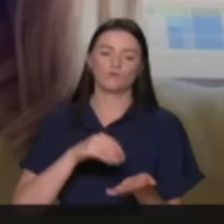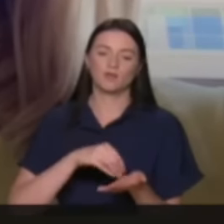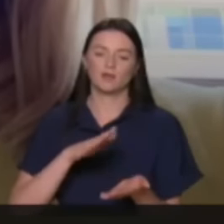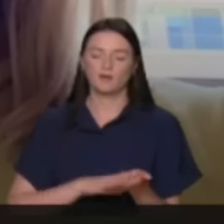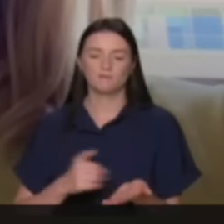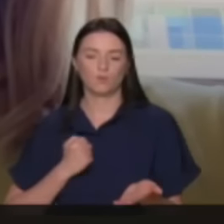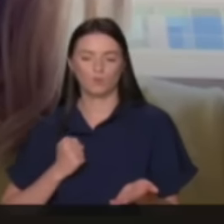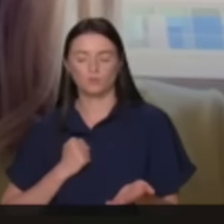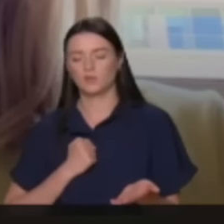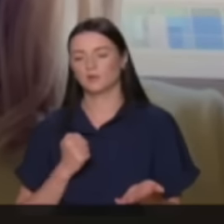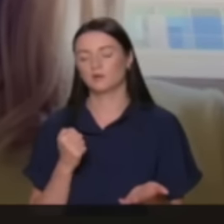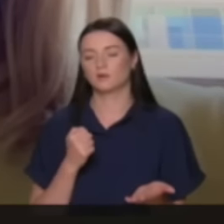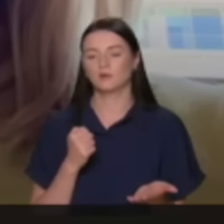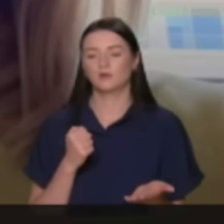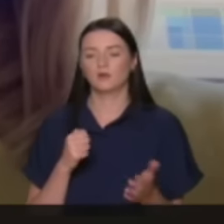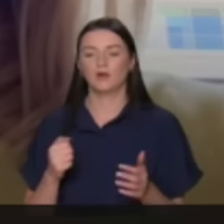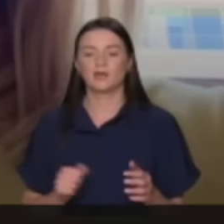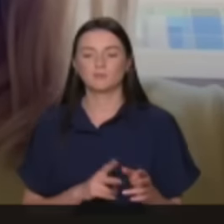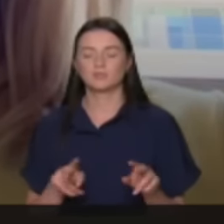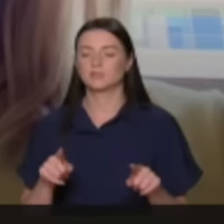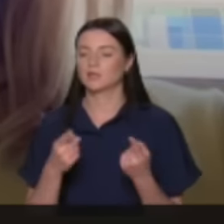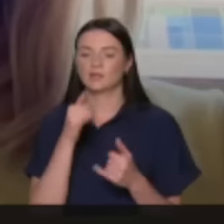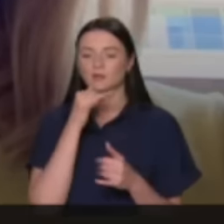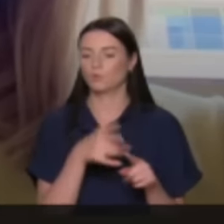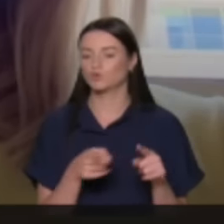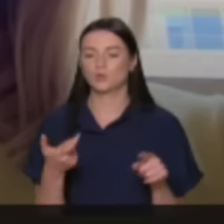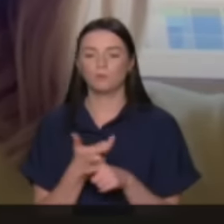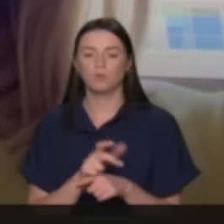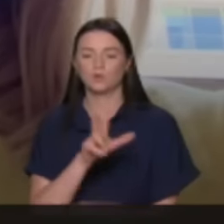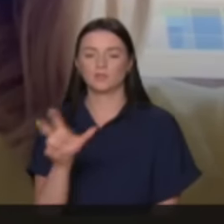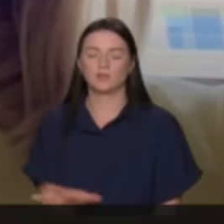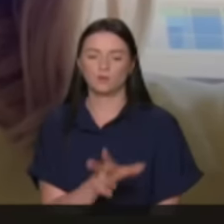звертаю увагу, що адміністративне затримання не може тривати понад 3 години.